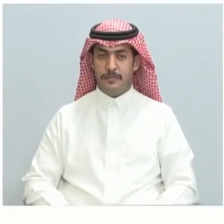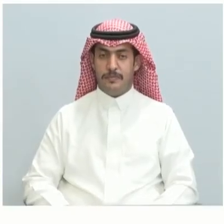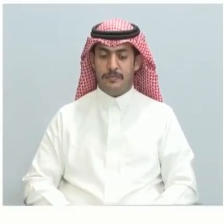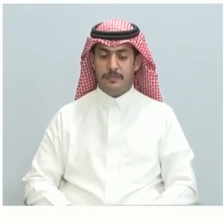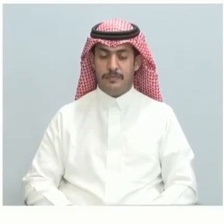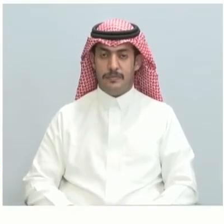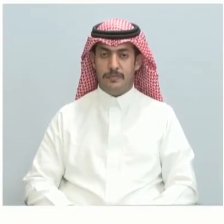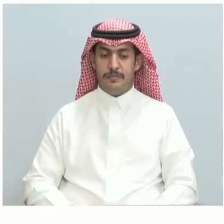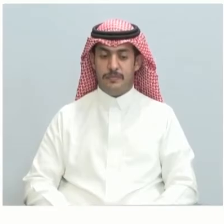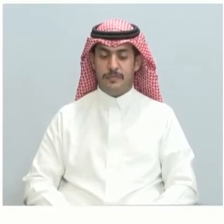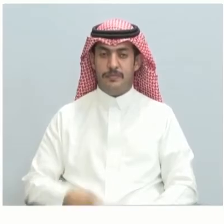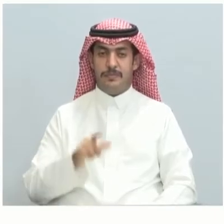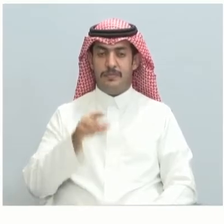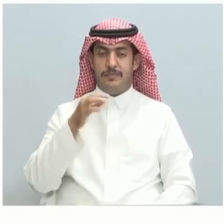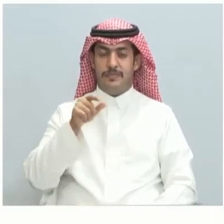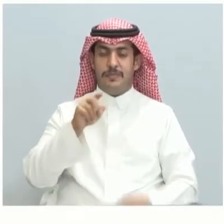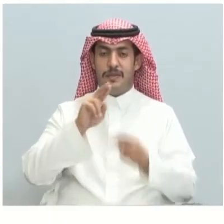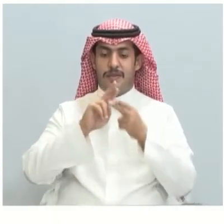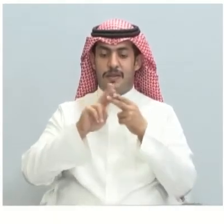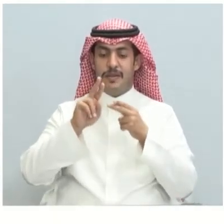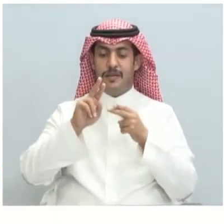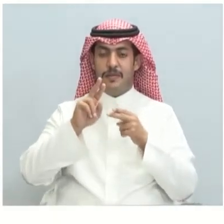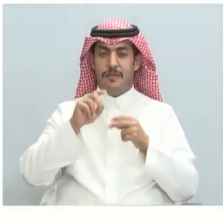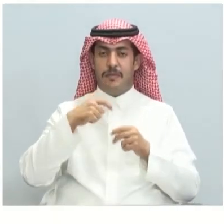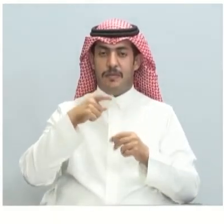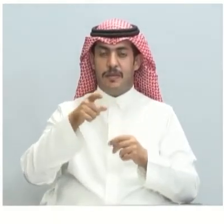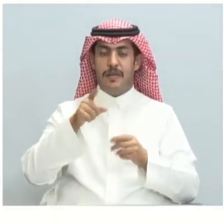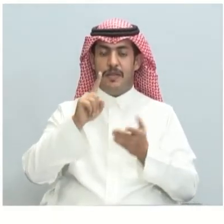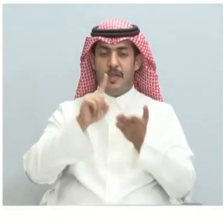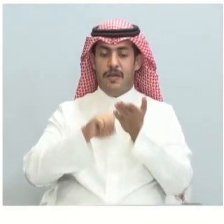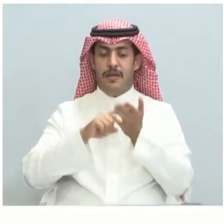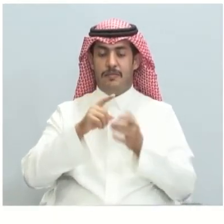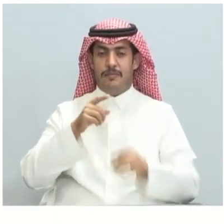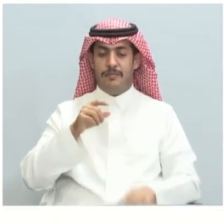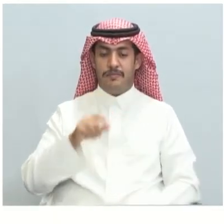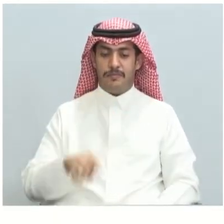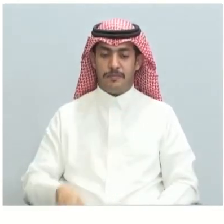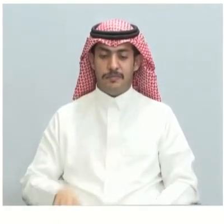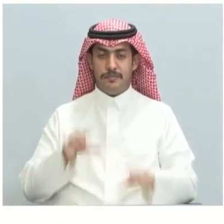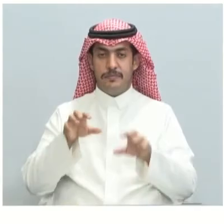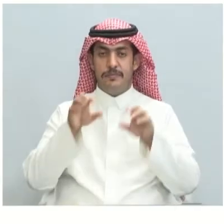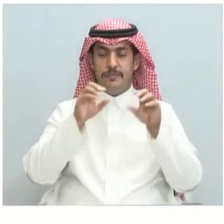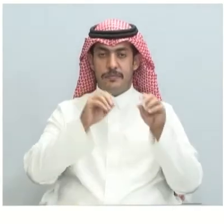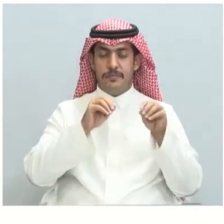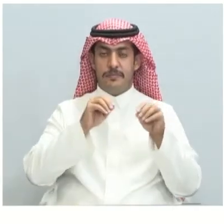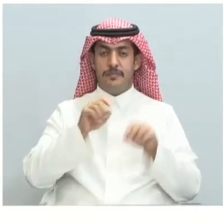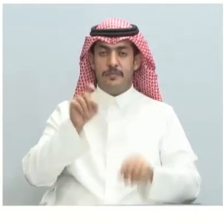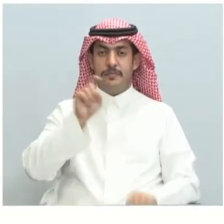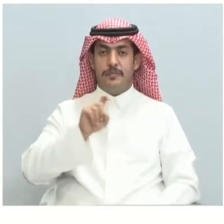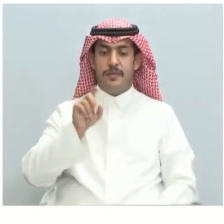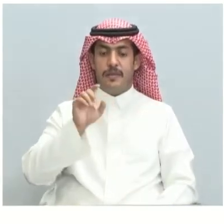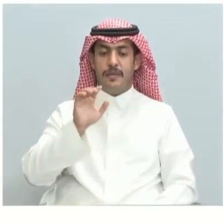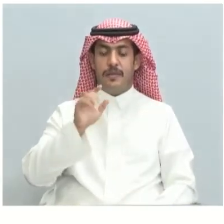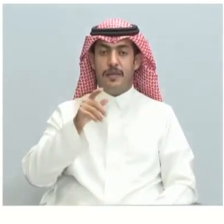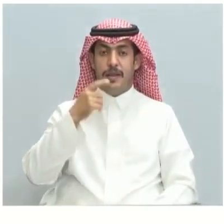فيكم اذا بهذا الشكل نكون نفذنا هذا التحقق بارك الله فيكم وننتقل الان الى المثال